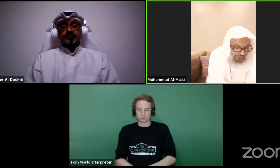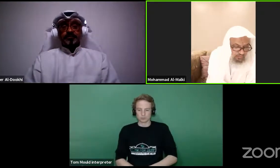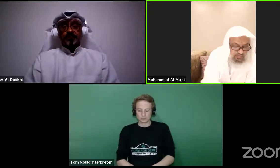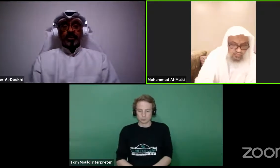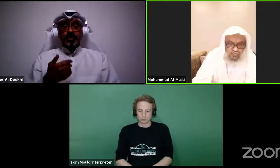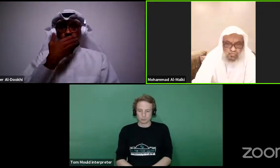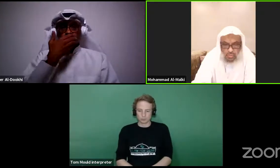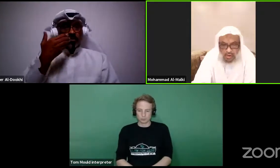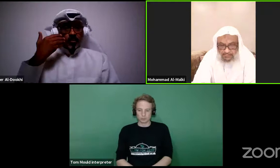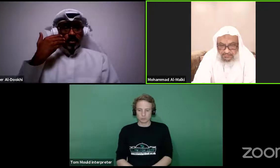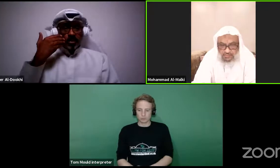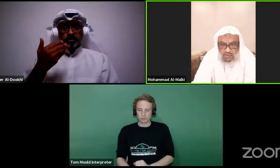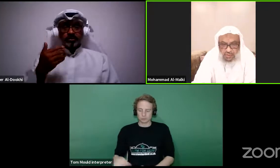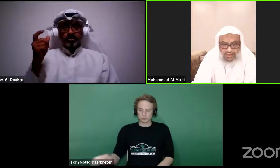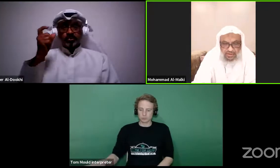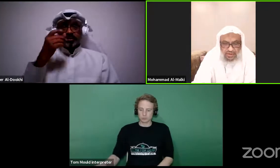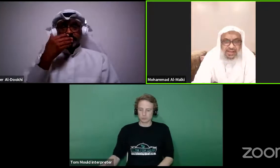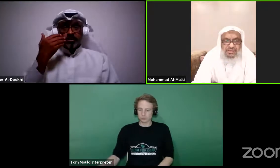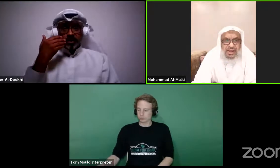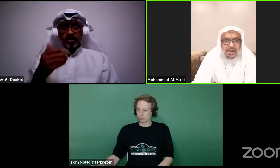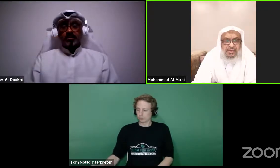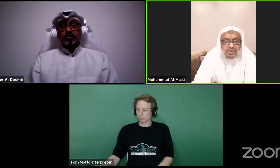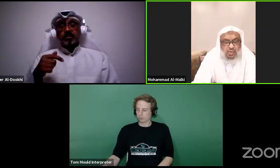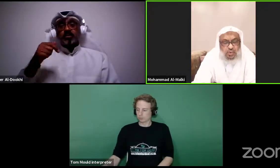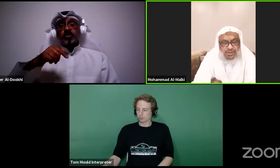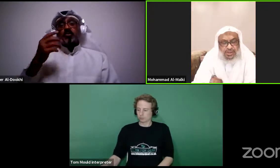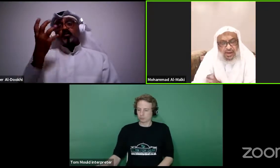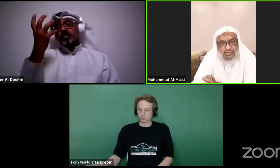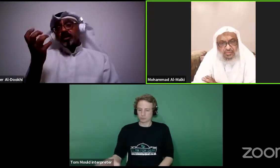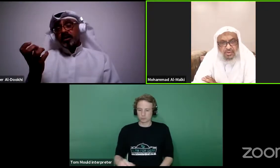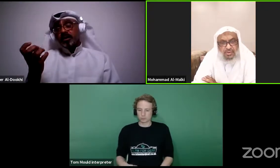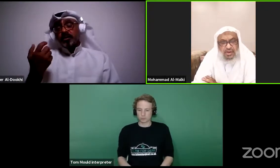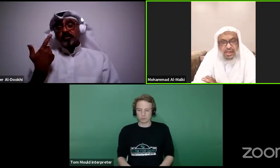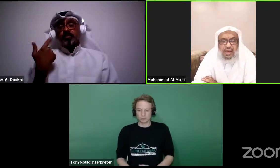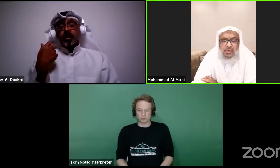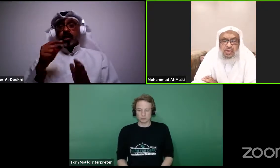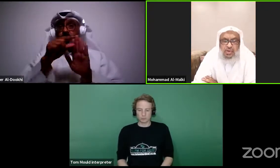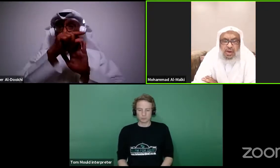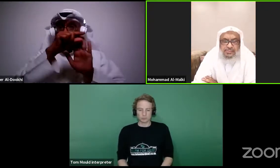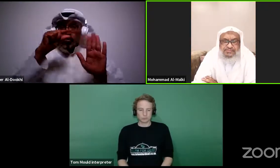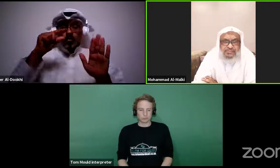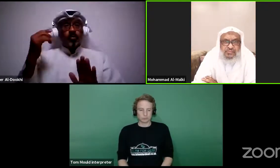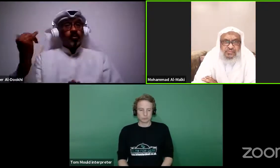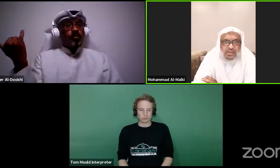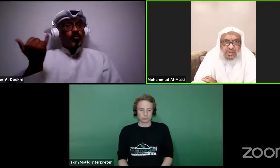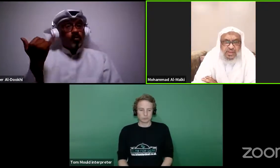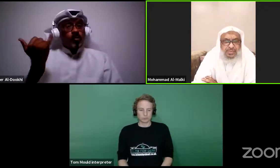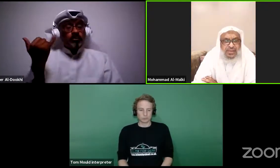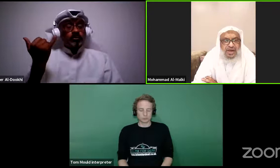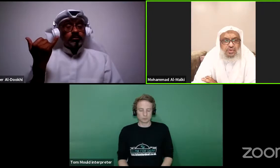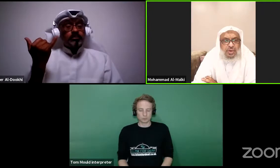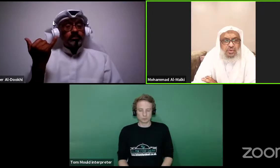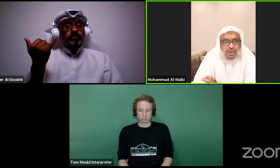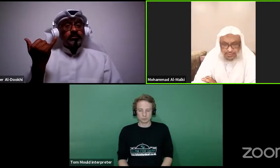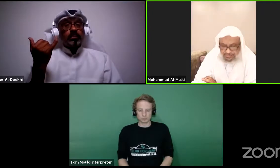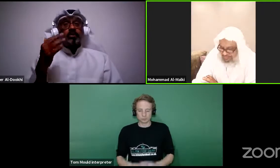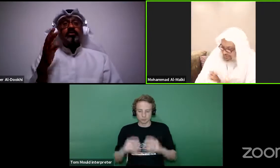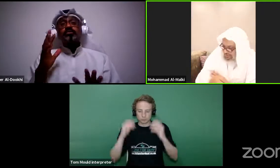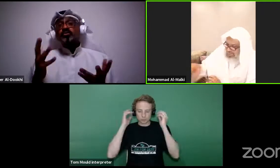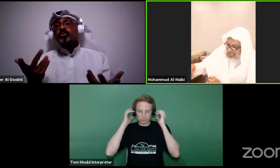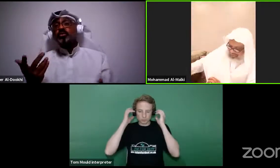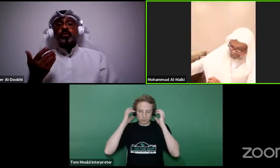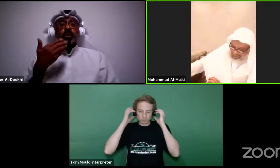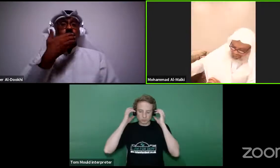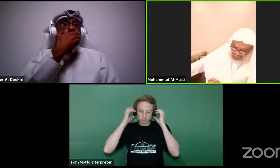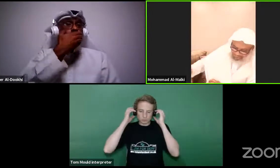رمضان، ونحن الليلة مع موضوع هام ألا وهو رمضان والقرآن.